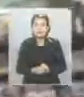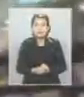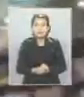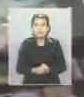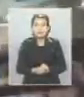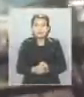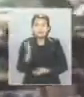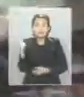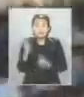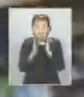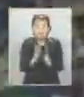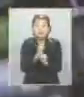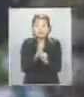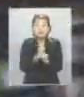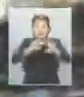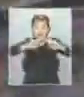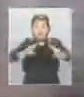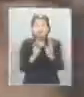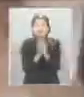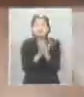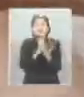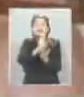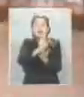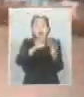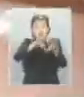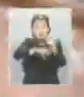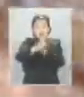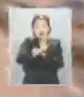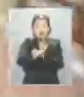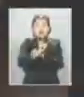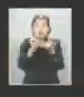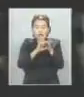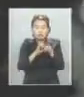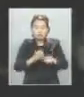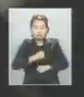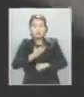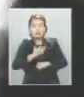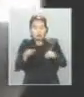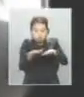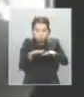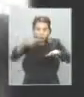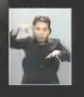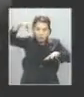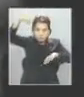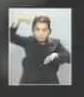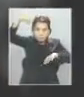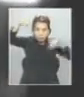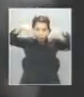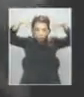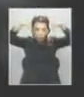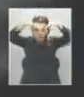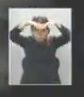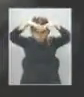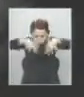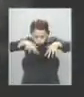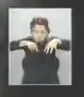ส่วนพนักงานและลูกค้าที่อยู่ในร้านหนังสือที่เมืองเซนไดต่างตื่นตกใจเมื่อเกิดแรงสั่นสะเทือนจนทำให้ไฟดับและฝ้าเพดานพังลงมาส่วน